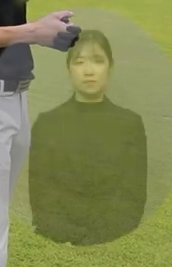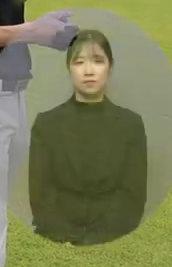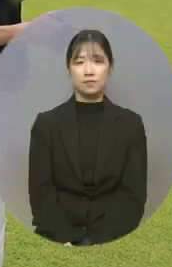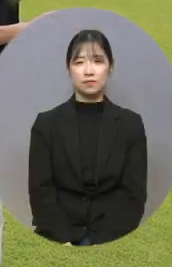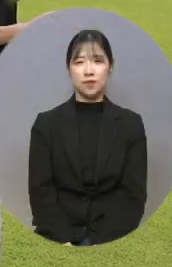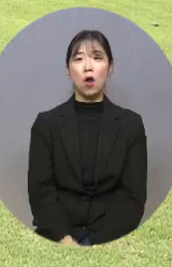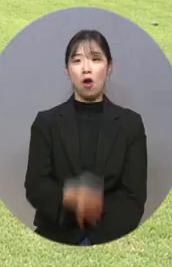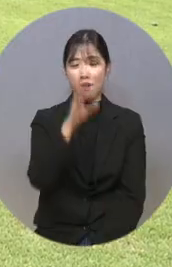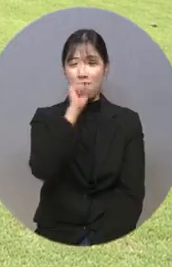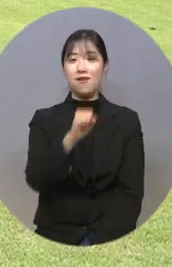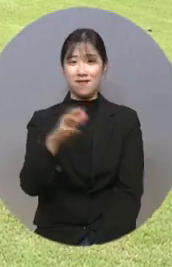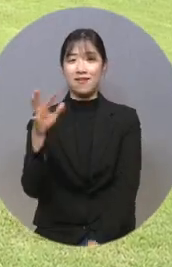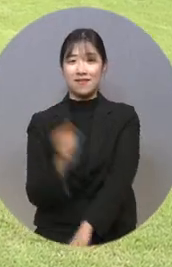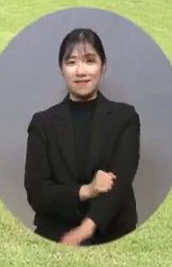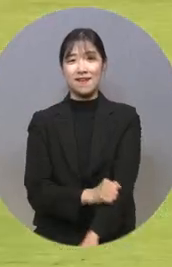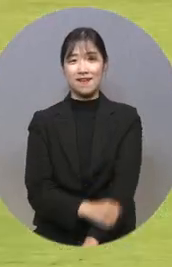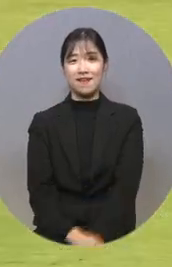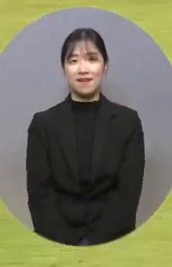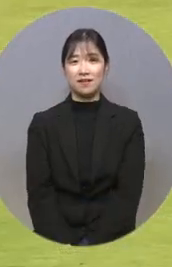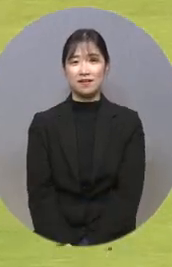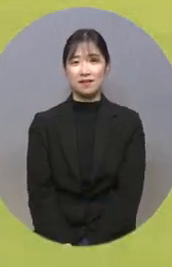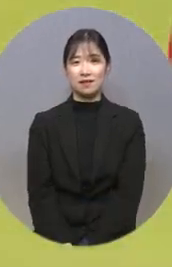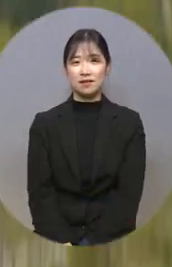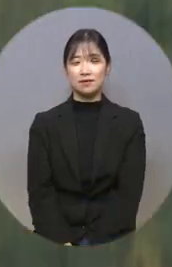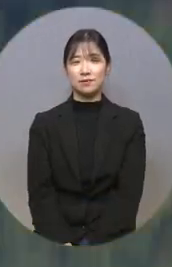굿샷! 잘 쳤다!